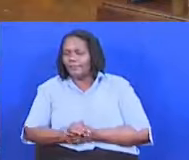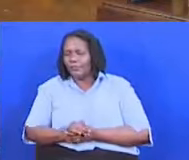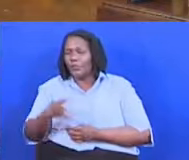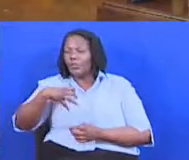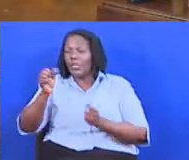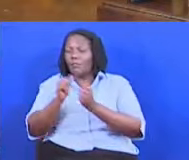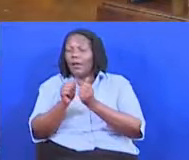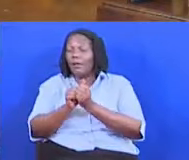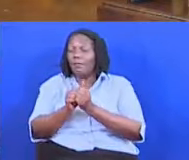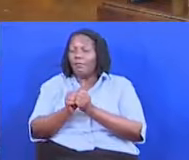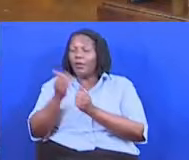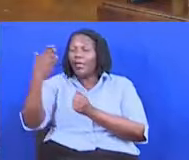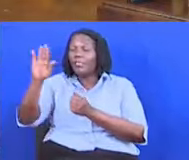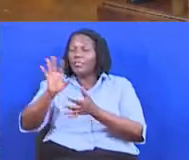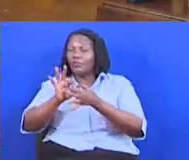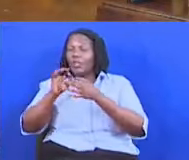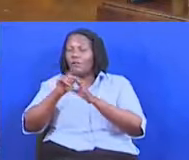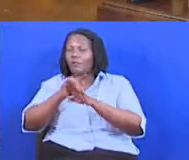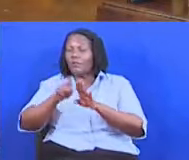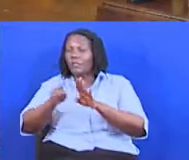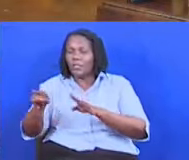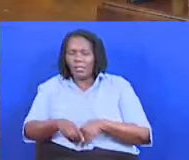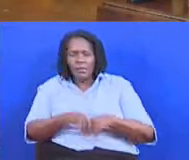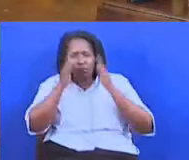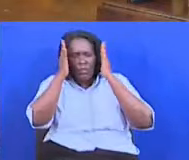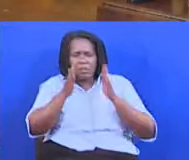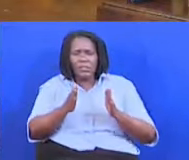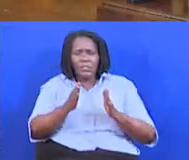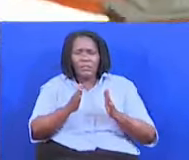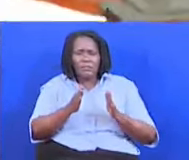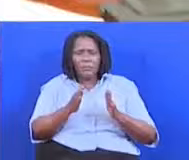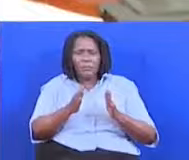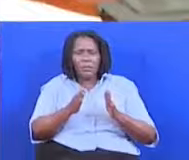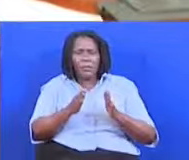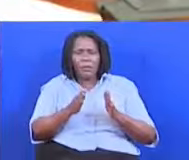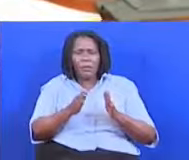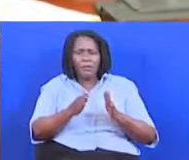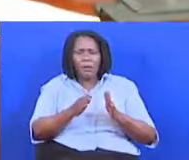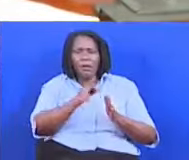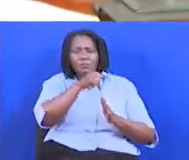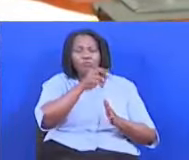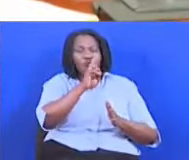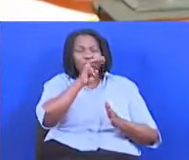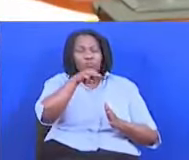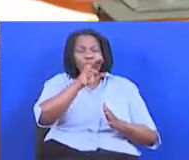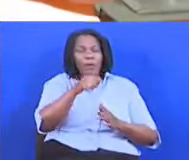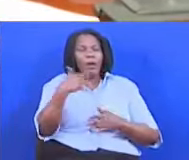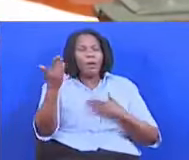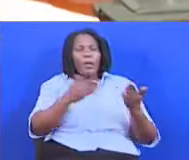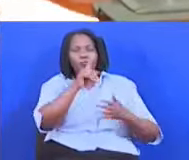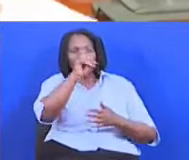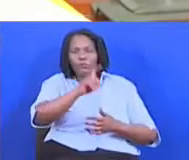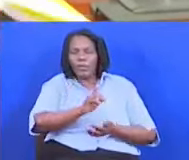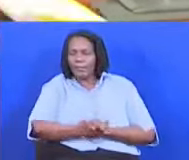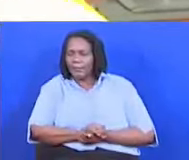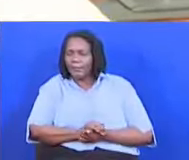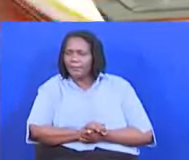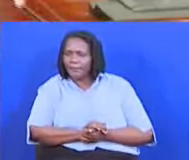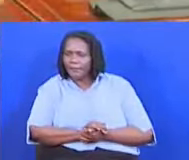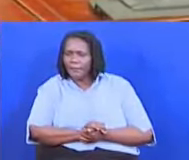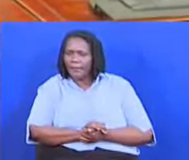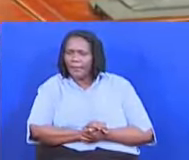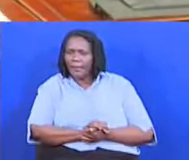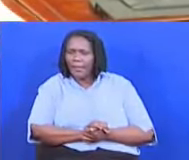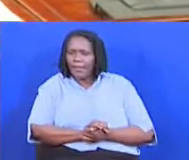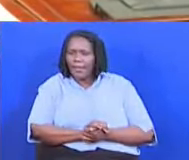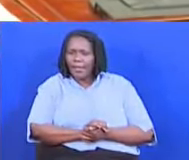Afrika Mashariki, Mheshimiwa Mohamed Juma Sud, mbunge wa Donge, sasa ulize swali lake. Mheshimiwa Mohamed Juma Sud